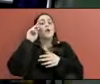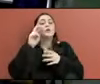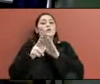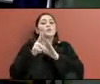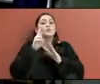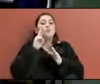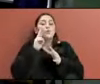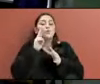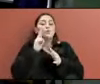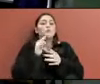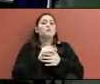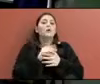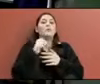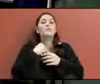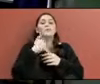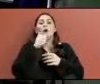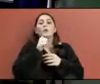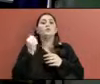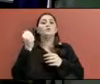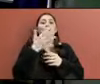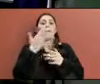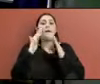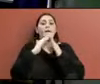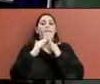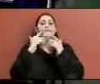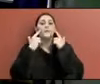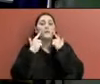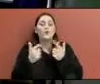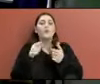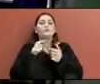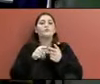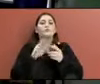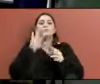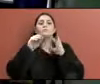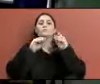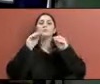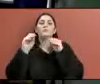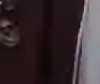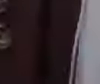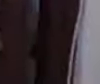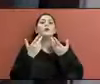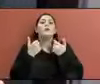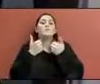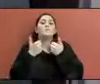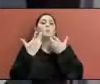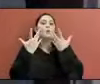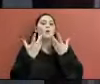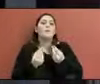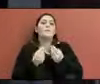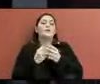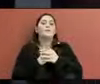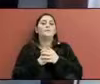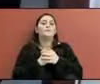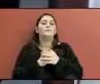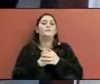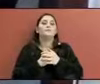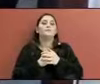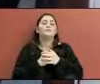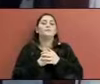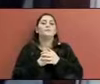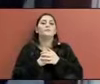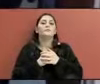biz 600 eve bu montajları gerçekleştirmiş olacağız. Bunda herhangi bir gelir kriterimiz söz konusu